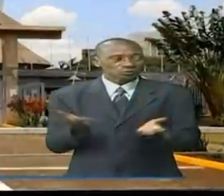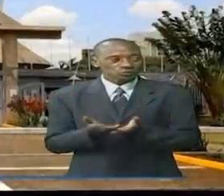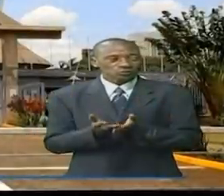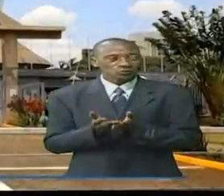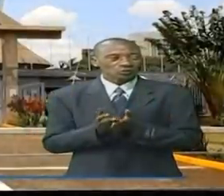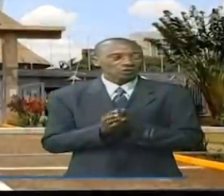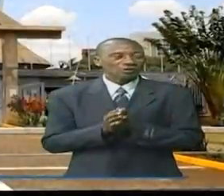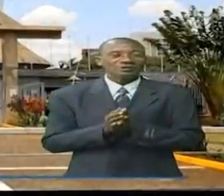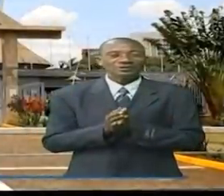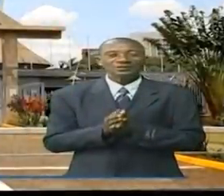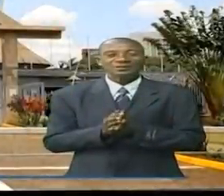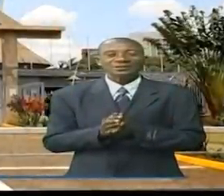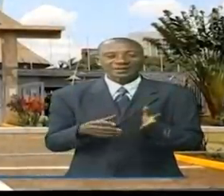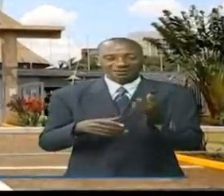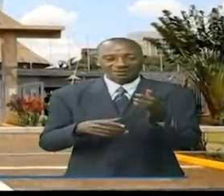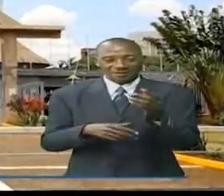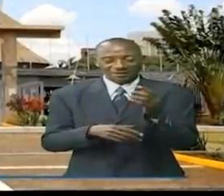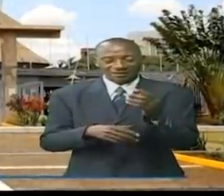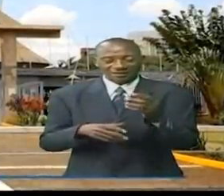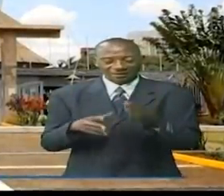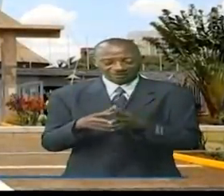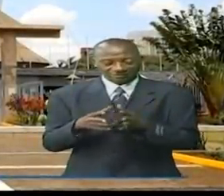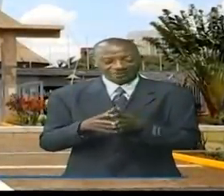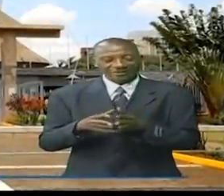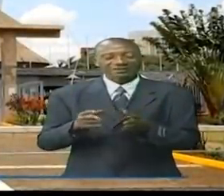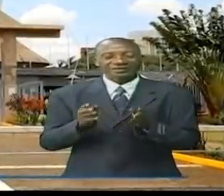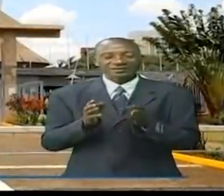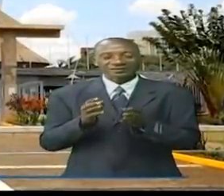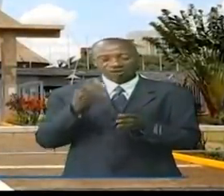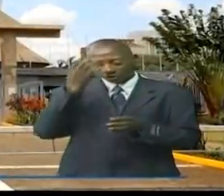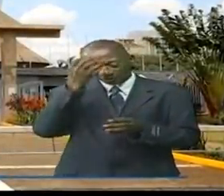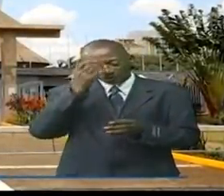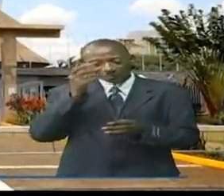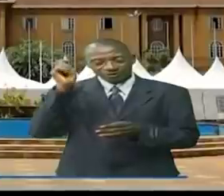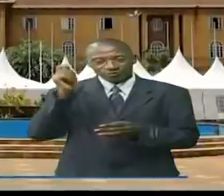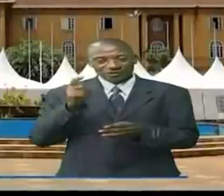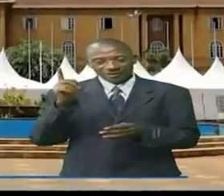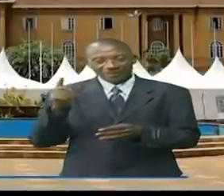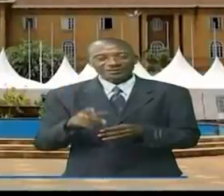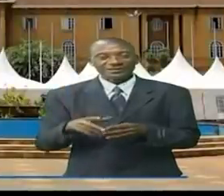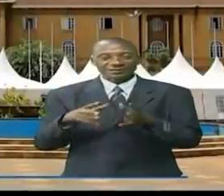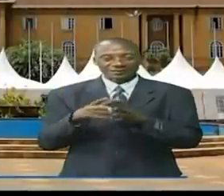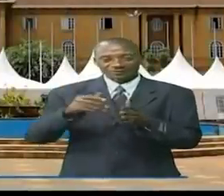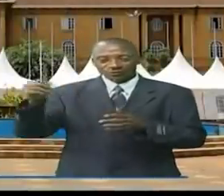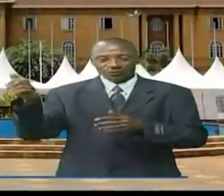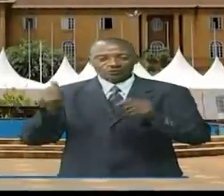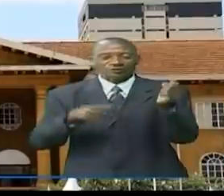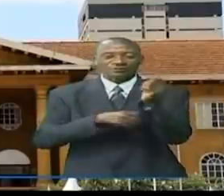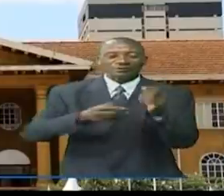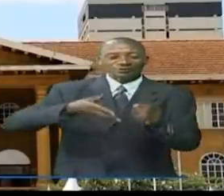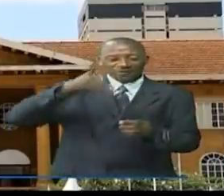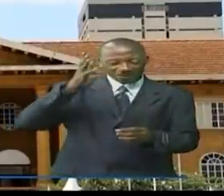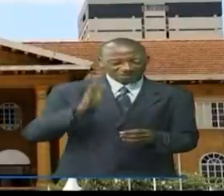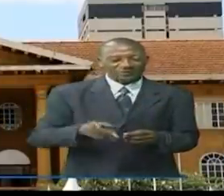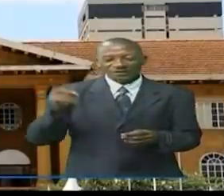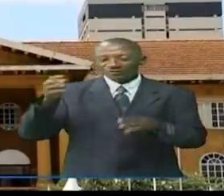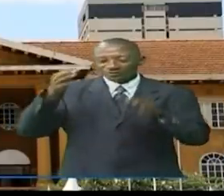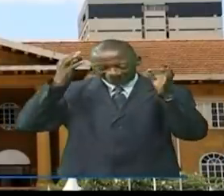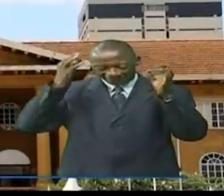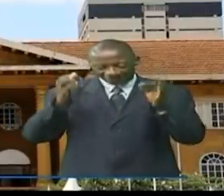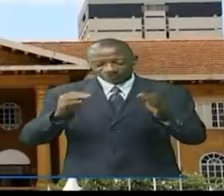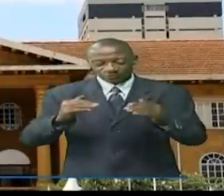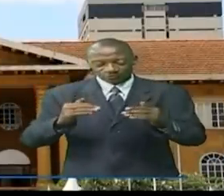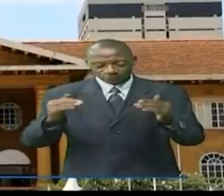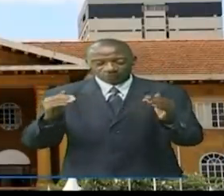Tshibangu, Claude Ibalanki, le général François Kabamba ainsi que d'autres experts restés fermes. Ce soir,